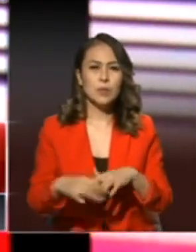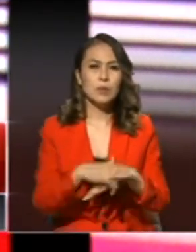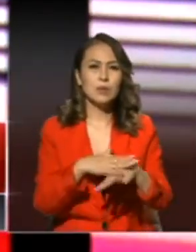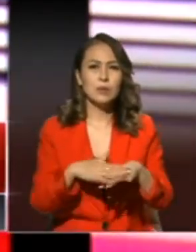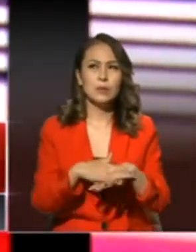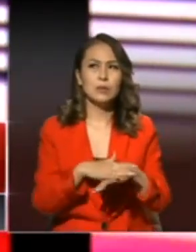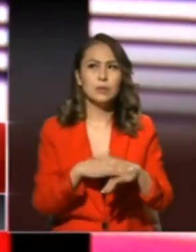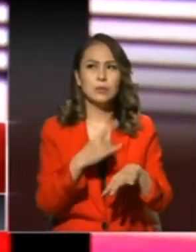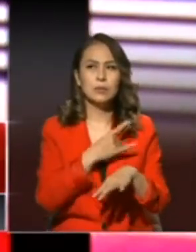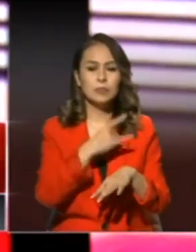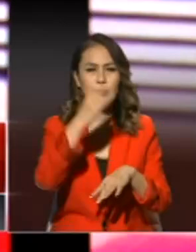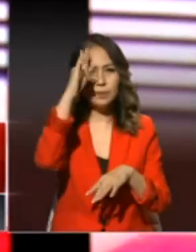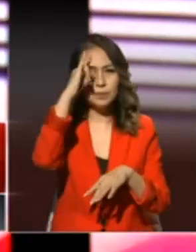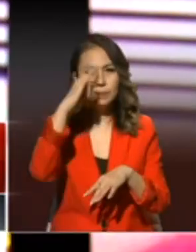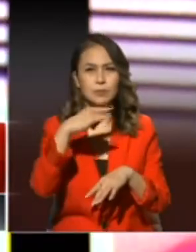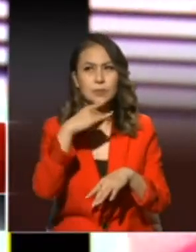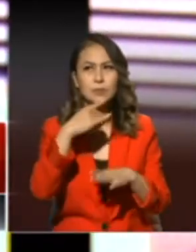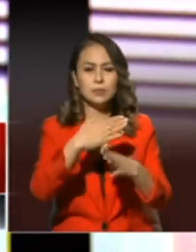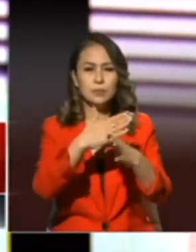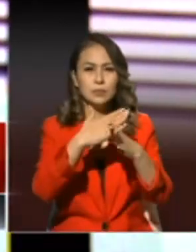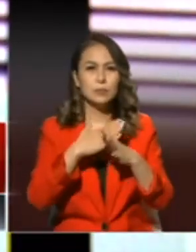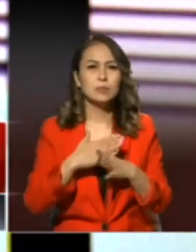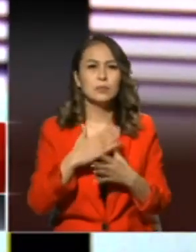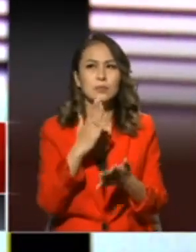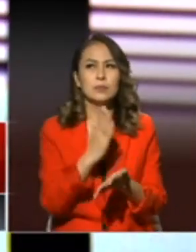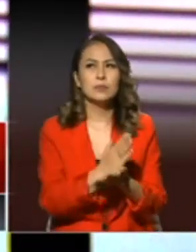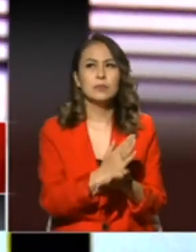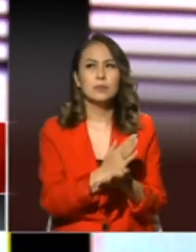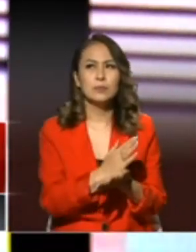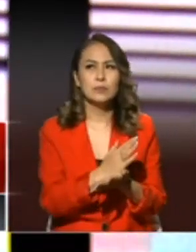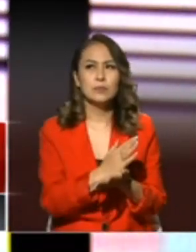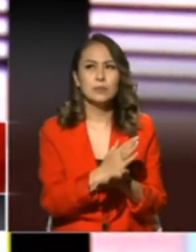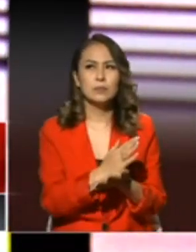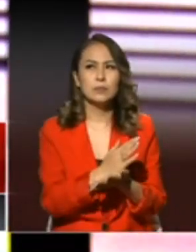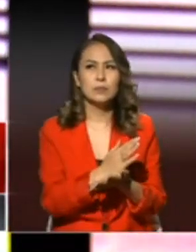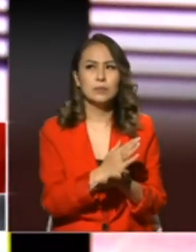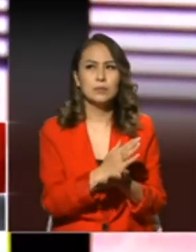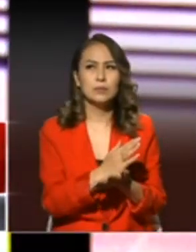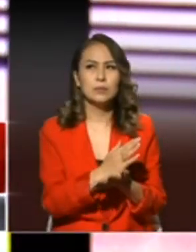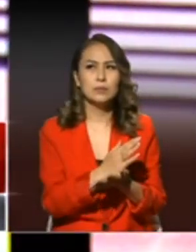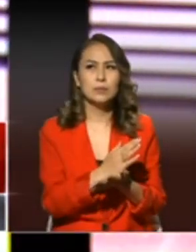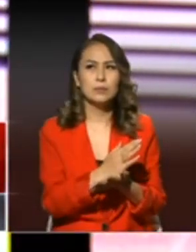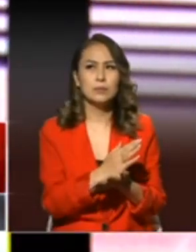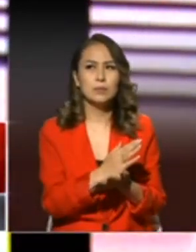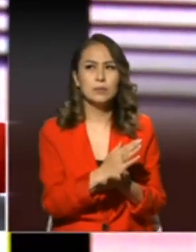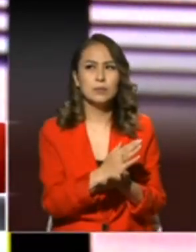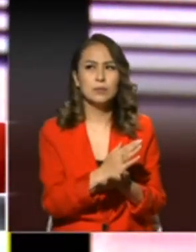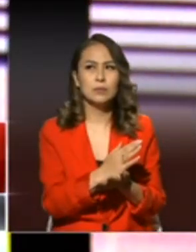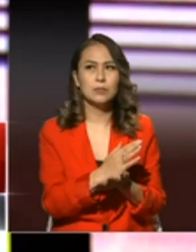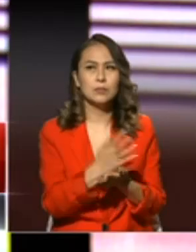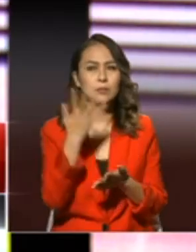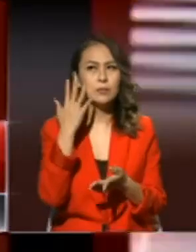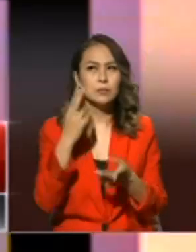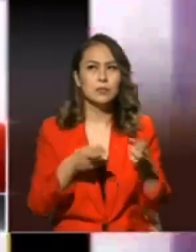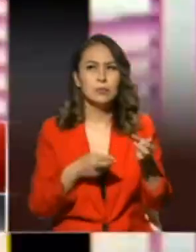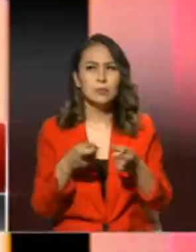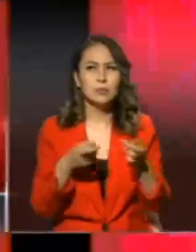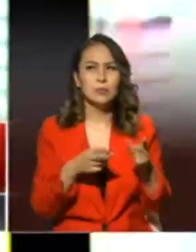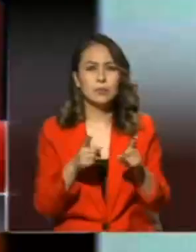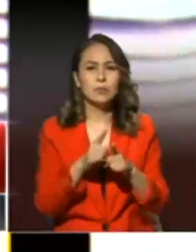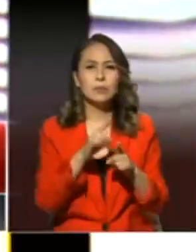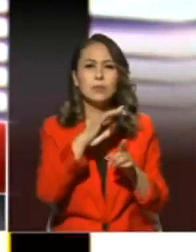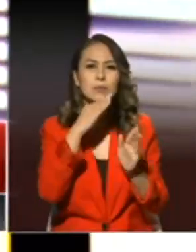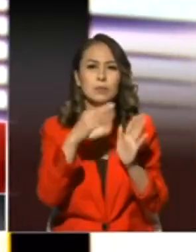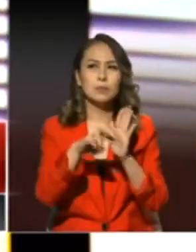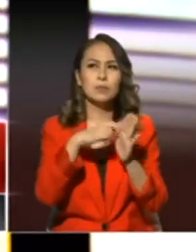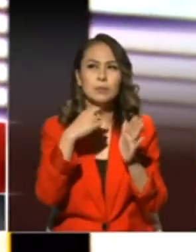халық, біздің Қазақстанның халқы маған көмектесті. Және де осылай жасап жатқанымда маған көп пікірлер де